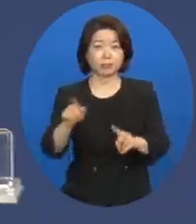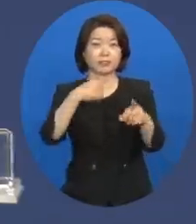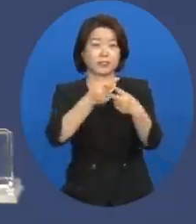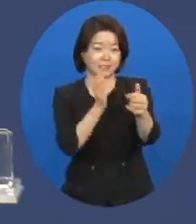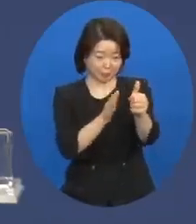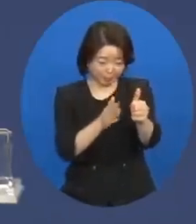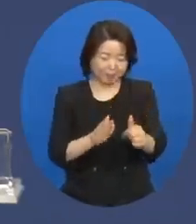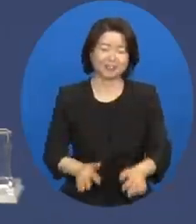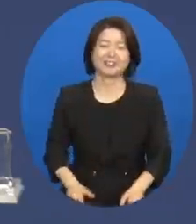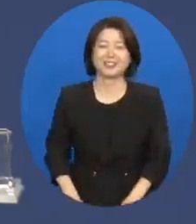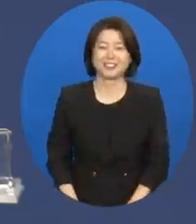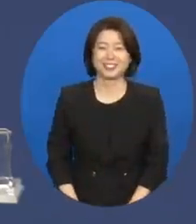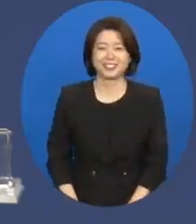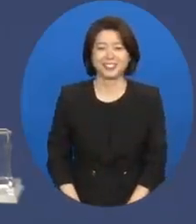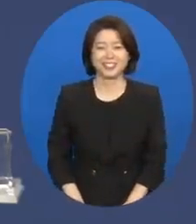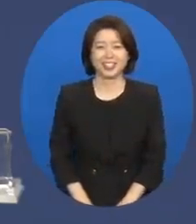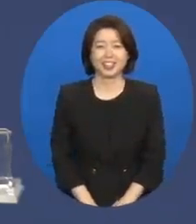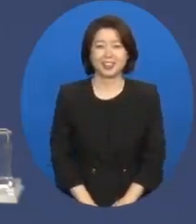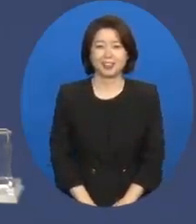주시고